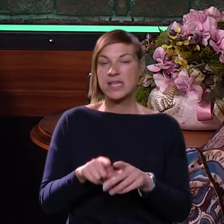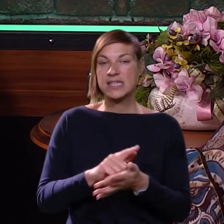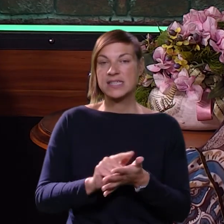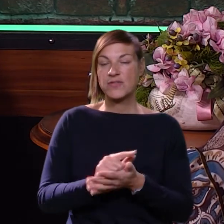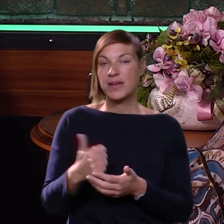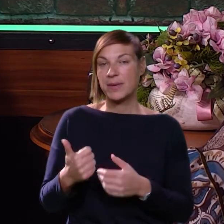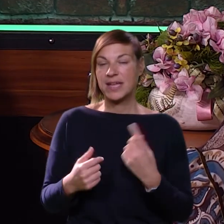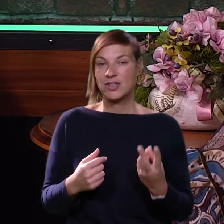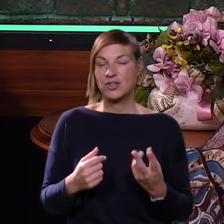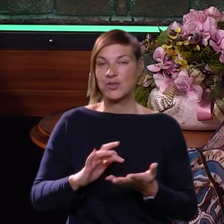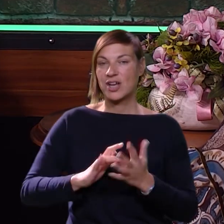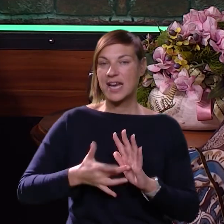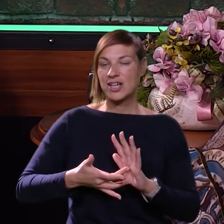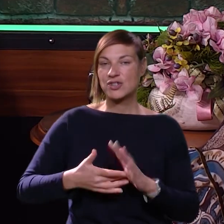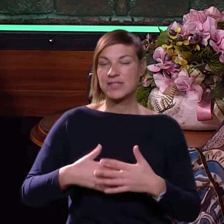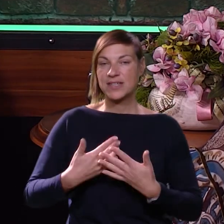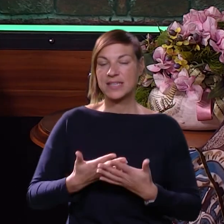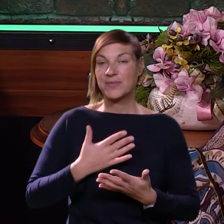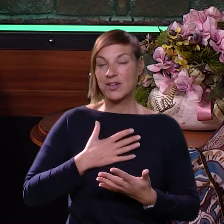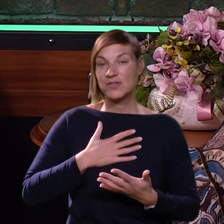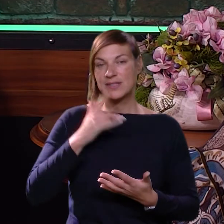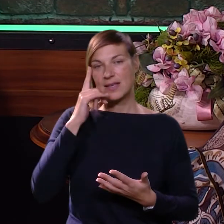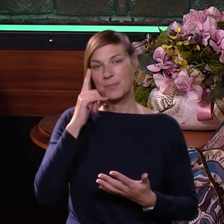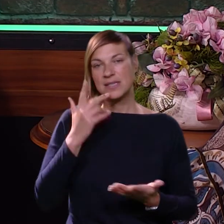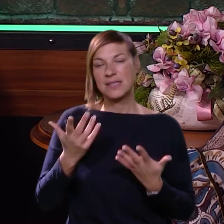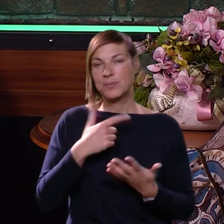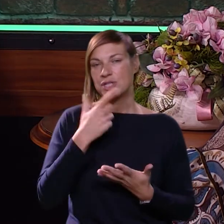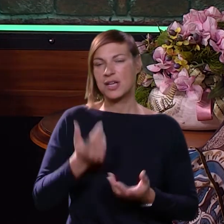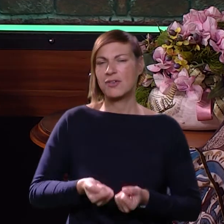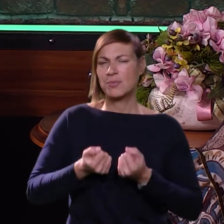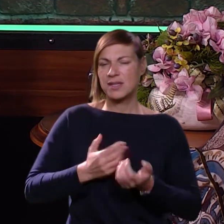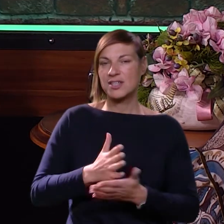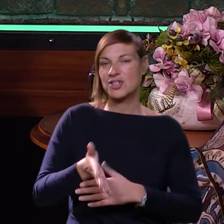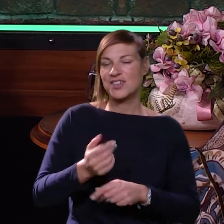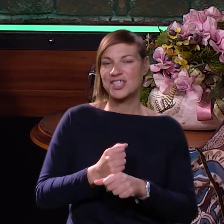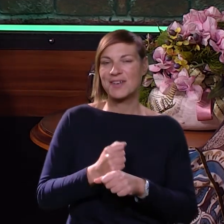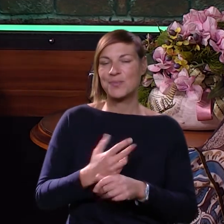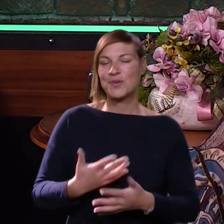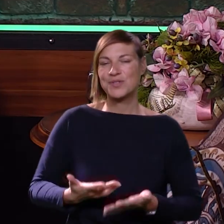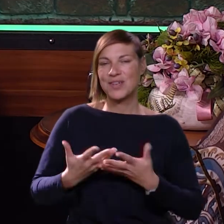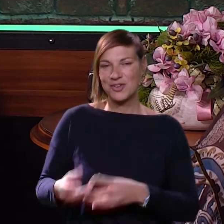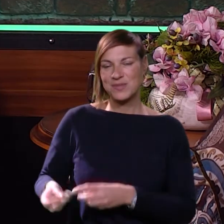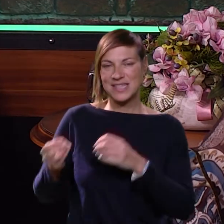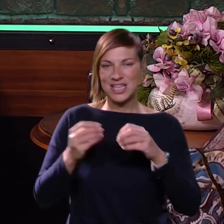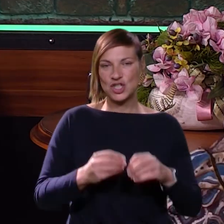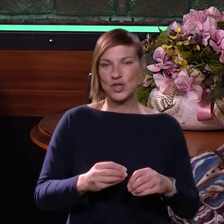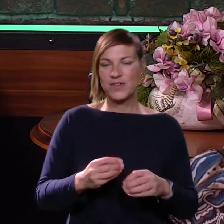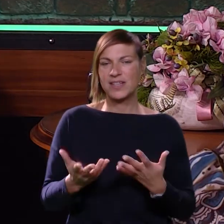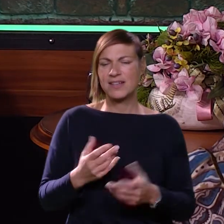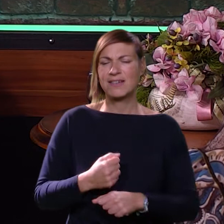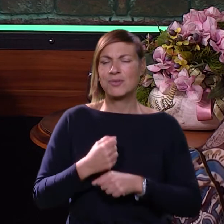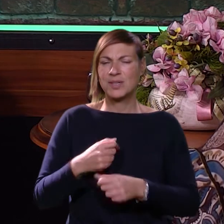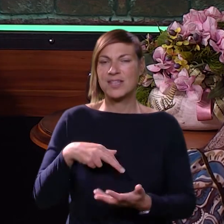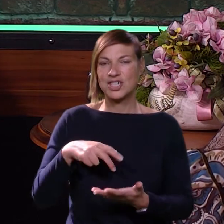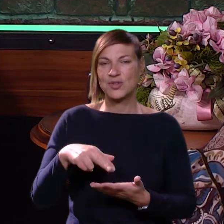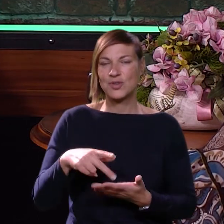paralelno jedno i drugo, dakle, nakon svih tih, iako sam mislila, joj Bože, kako mi je teško otići na posao, kako mi se teško vratiti, kako